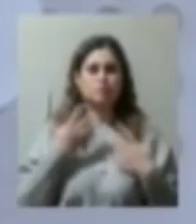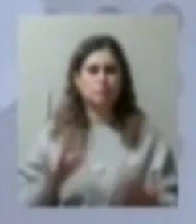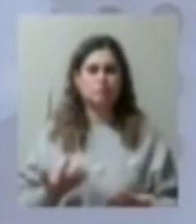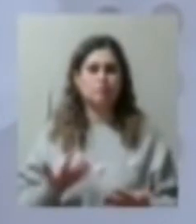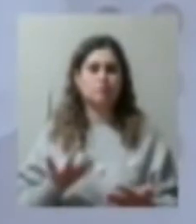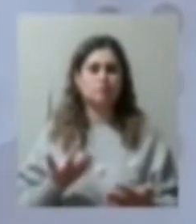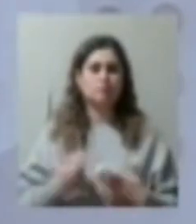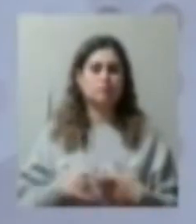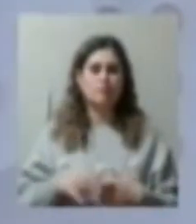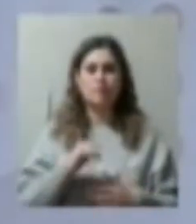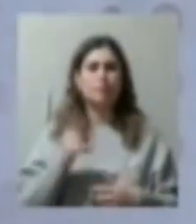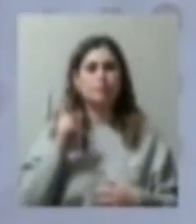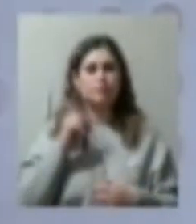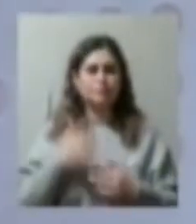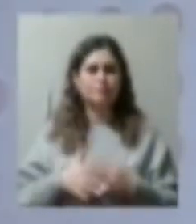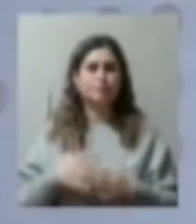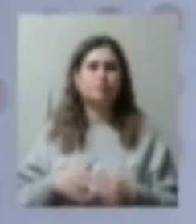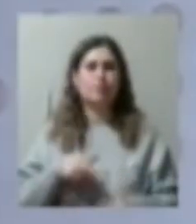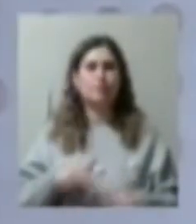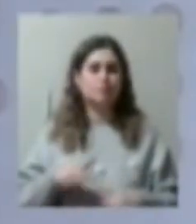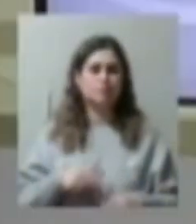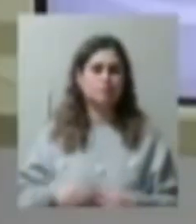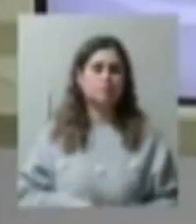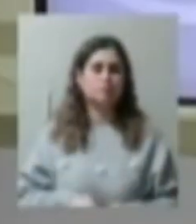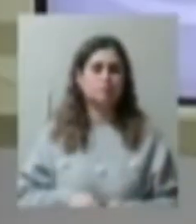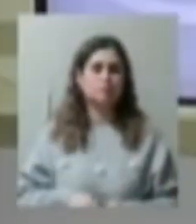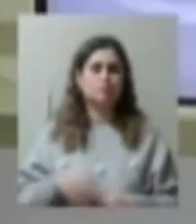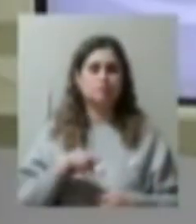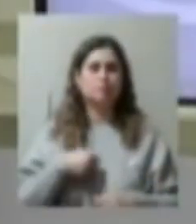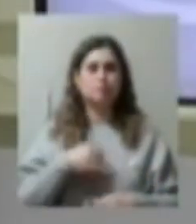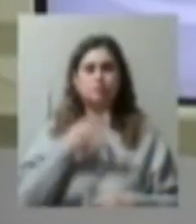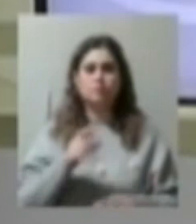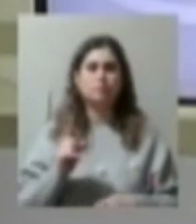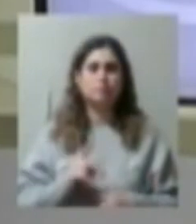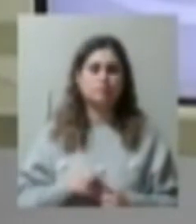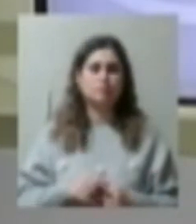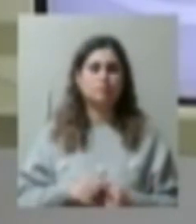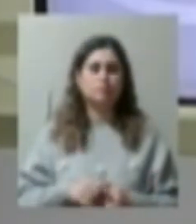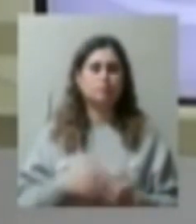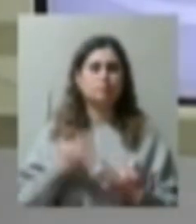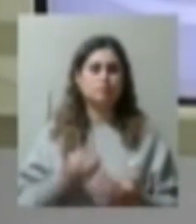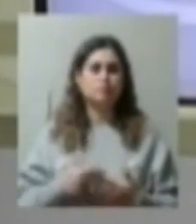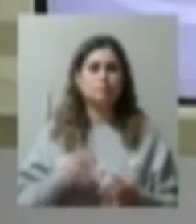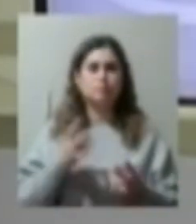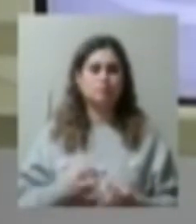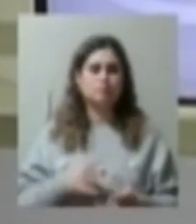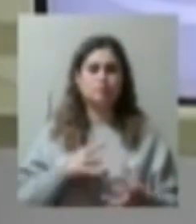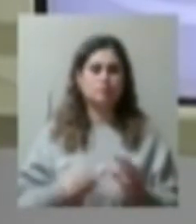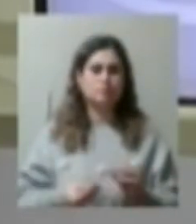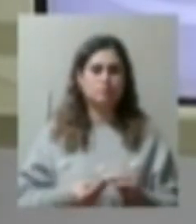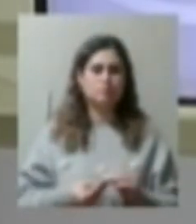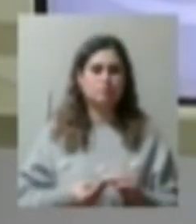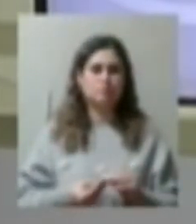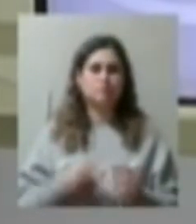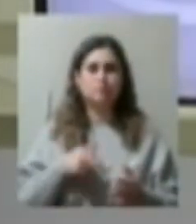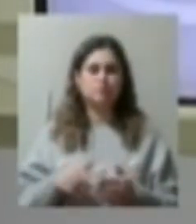більше свідомих пішоходів? Ну, можемо сказати, що кількість травмованих взагалі йде